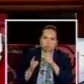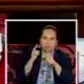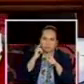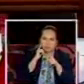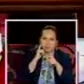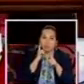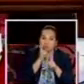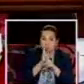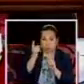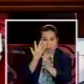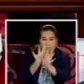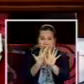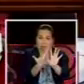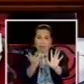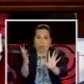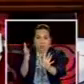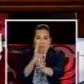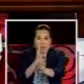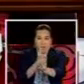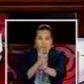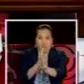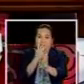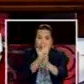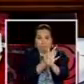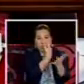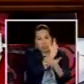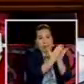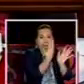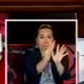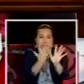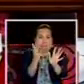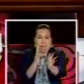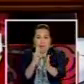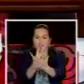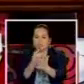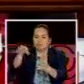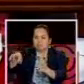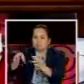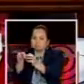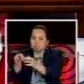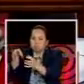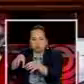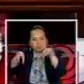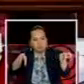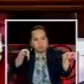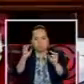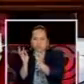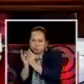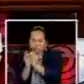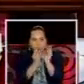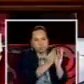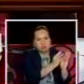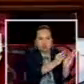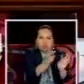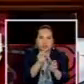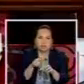Nakapila ho sila, tapos meron din hong nakakumpul doon sa pumipila, Your Honor. Ibig sabihin, there